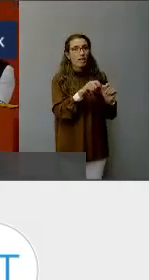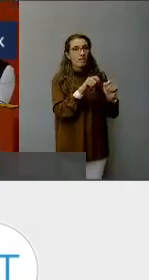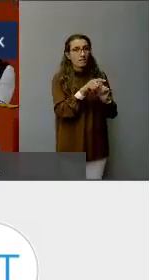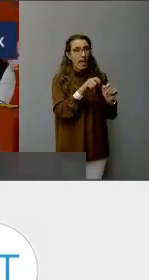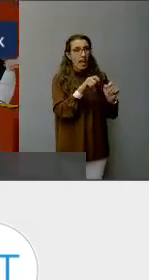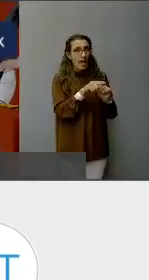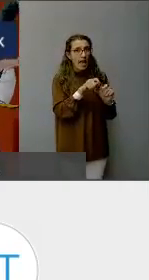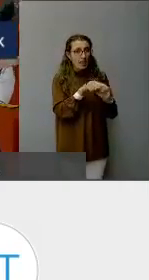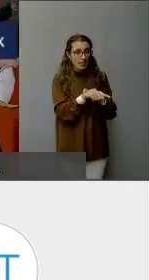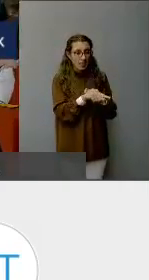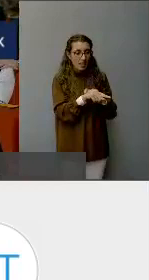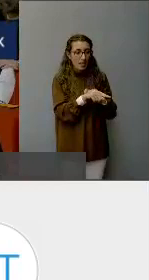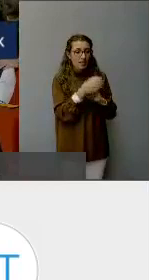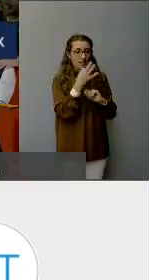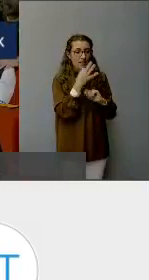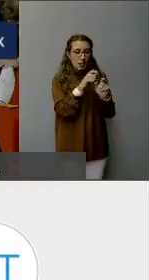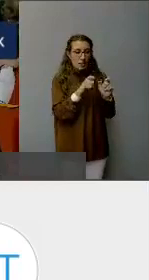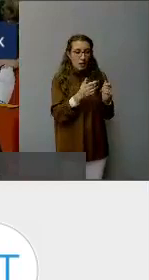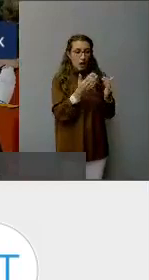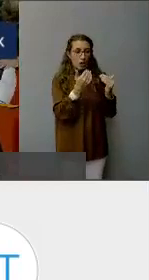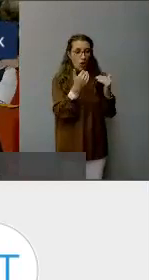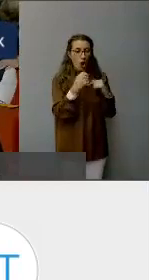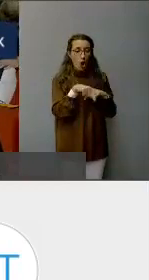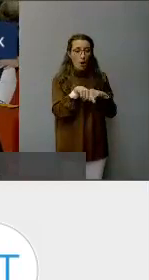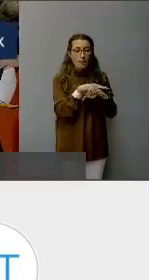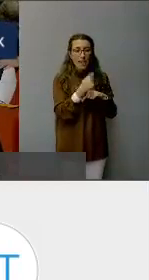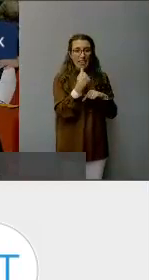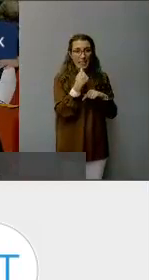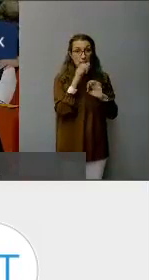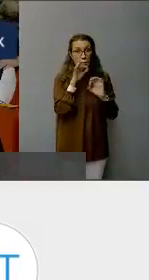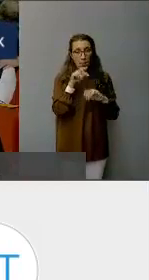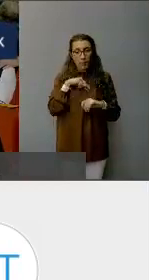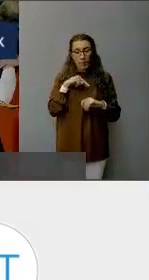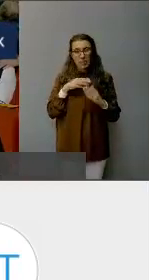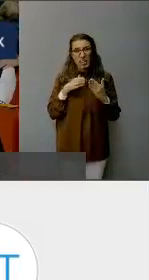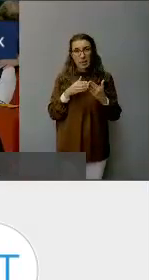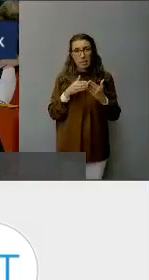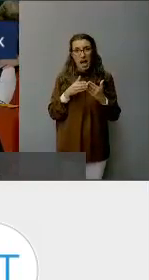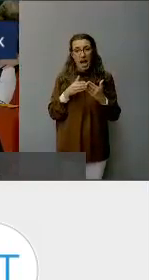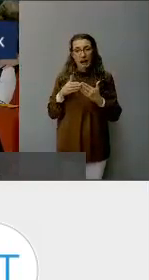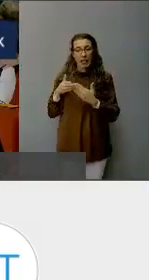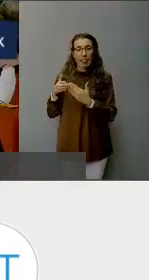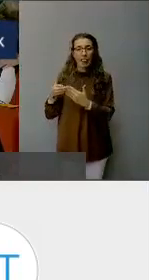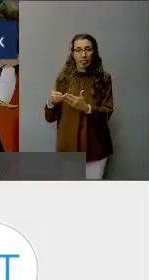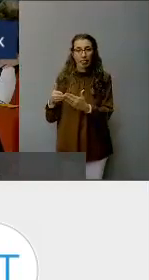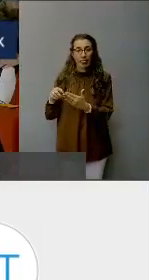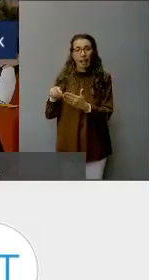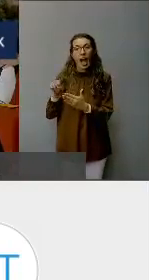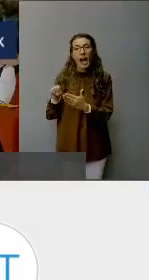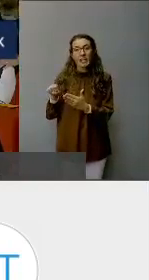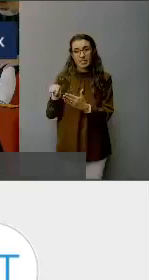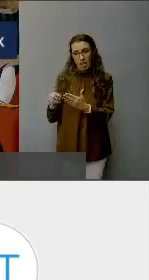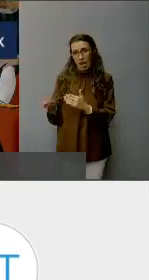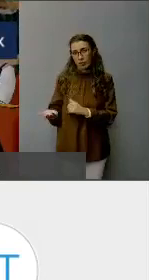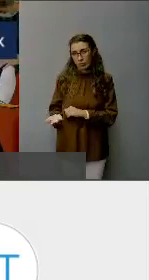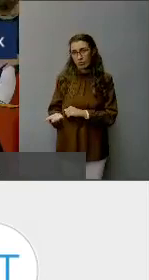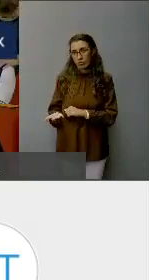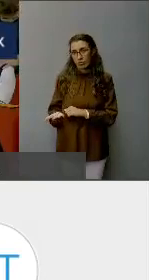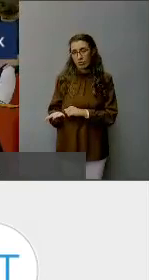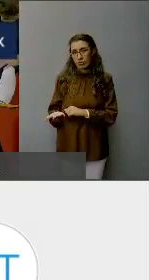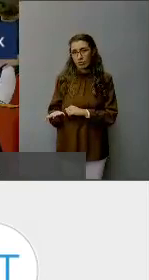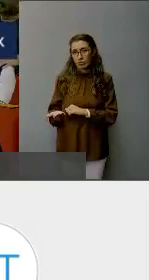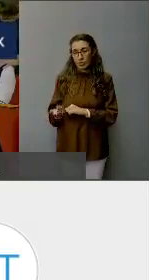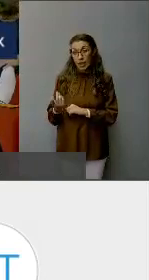porteranno a ormeggiare le proprie barche nel nel comune di arenzano nel porticciolo di arenzano